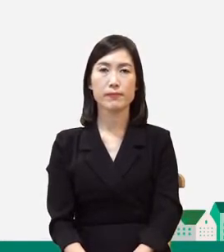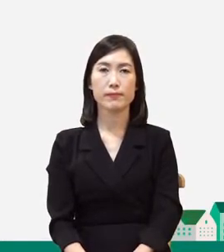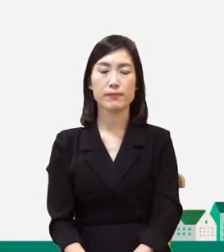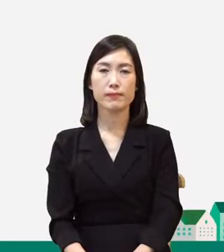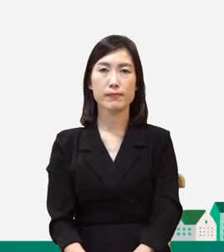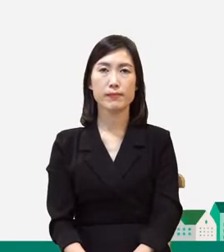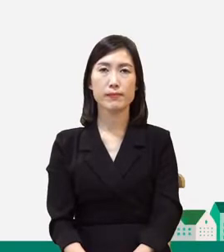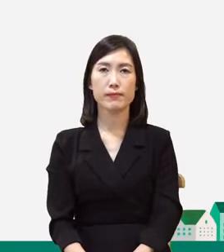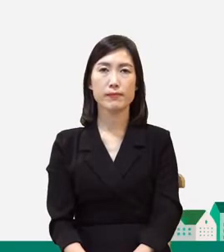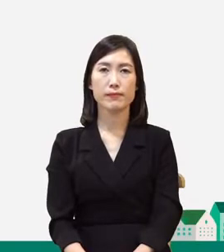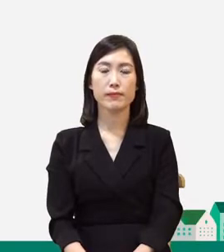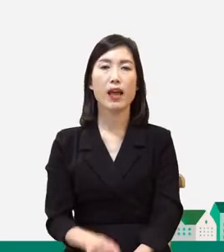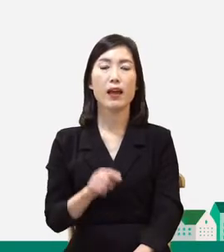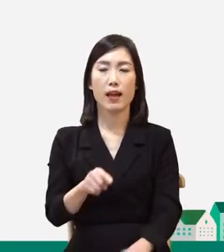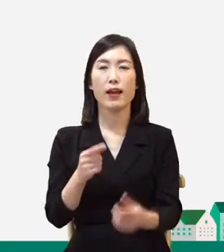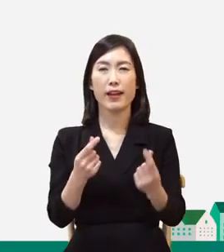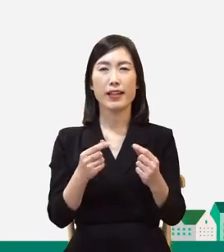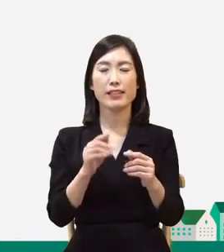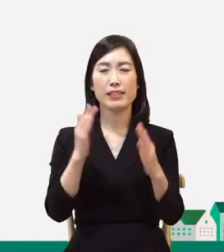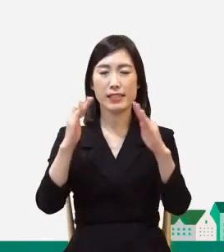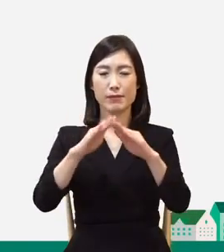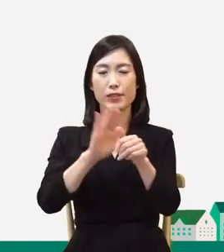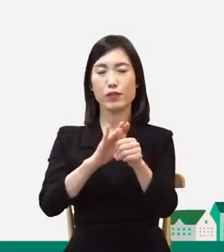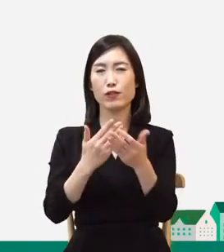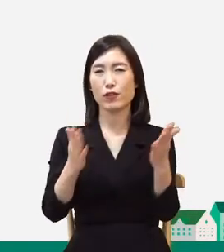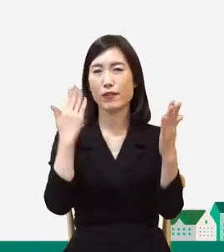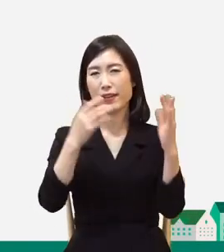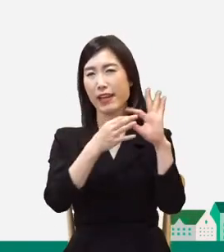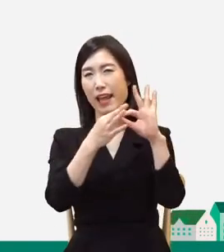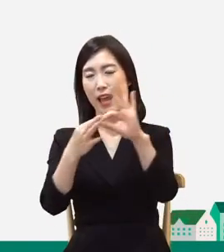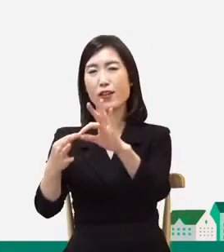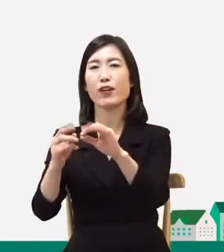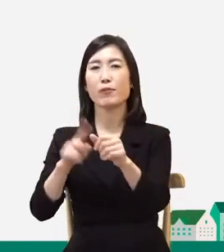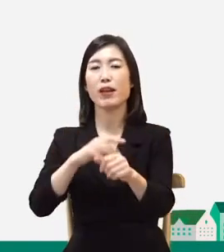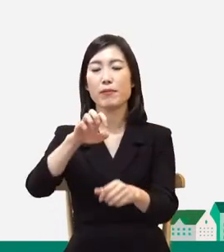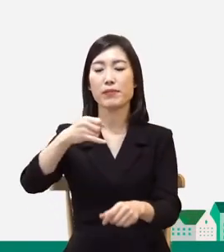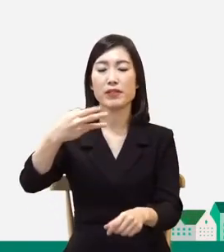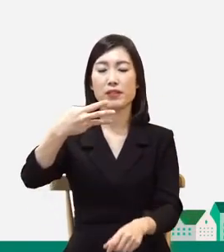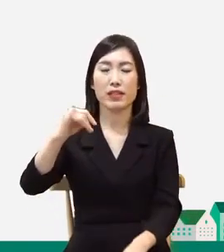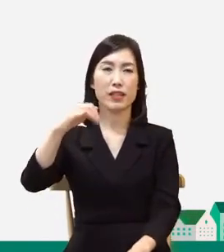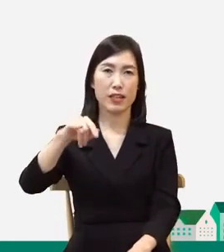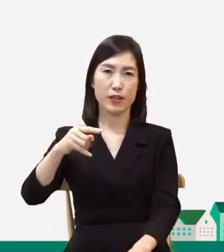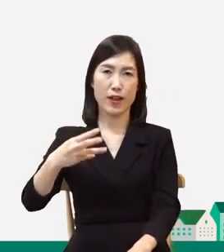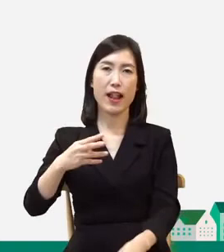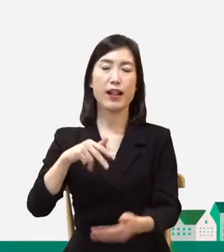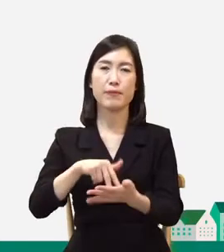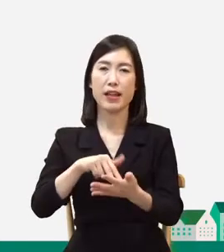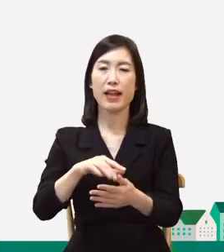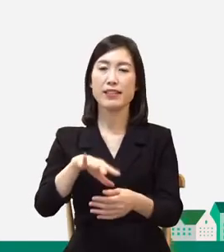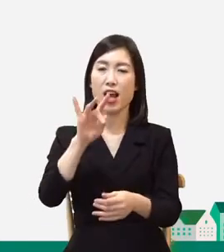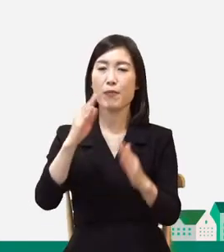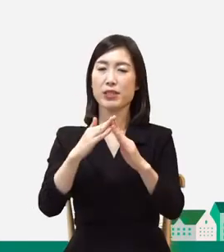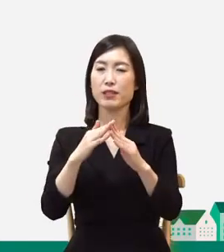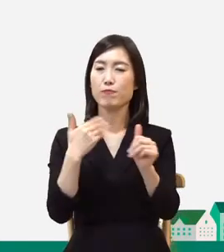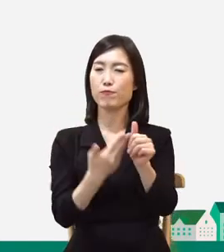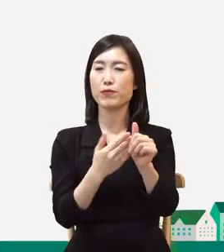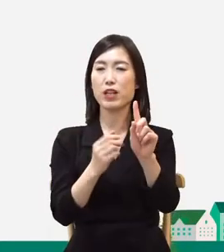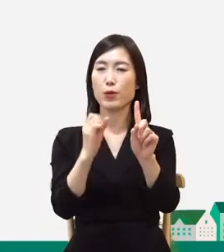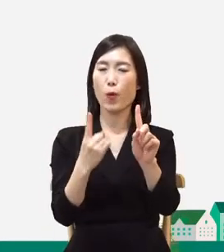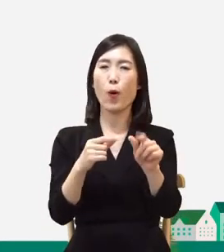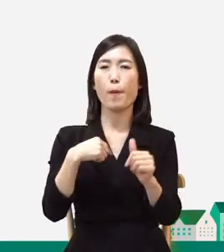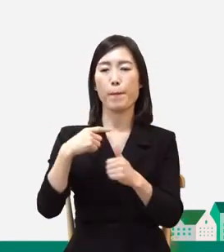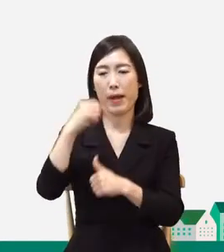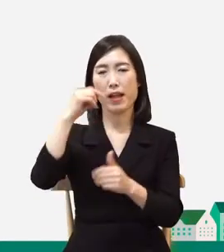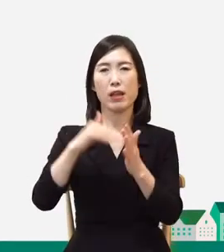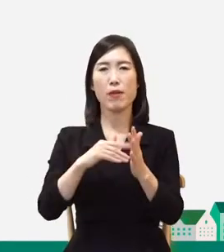이렇게 지속적으로 지원주택이 확장되고 있는 가운데 저희 프리의 지원주택센터는 최초 지원주택 운영사업자로 선정되어